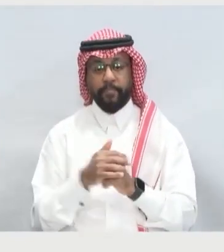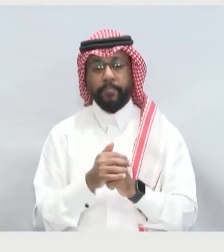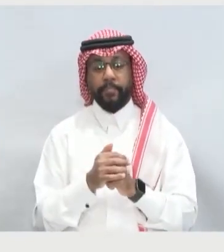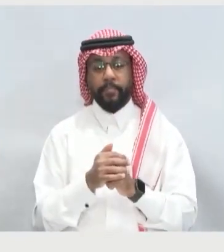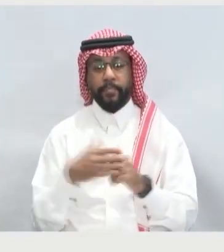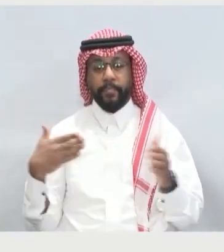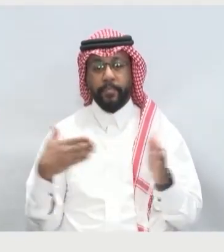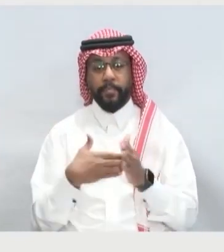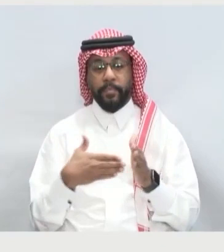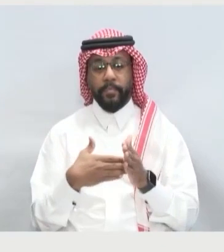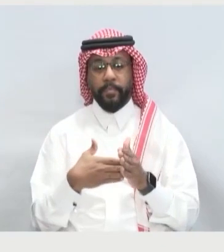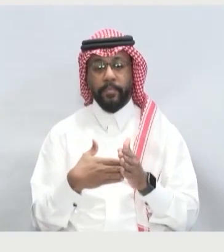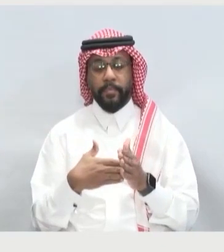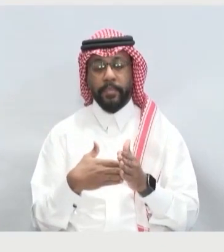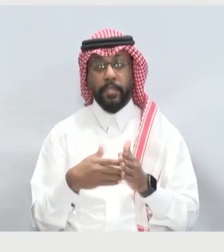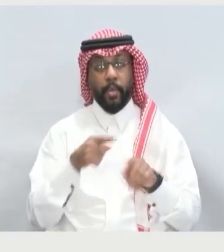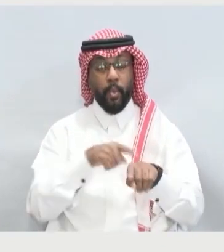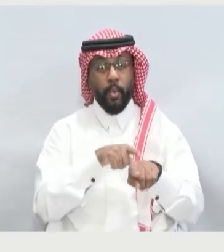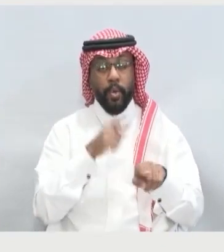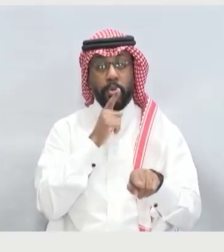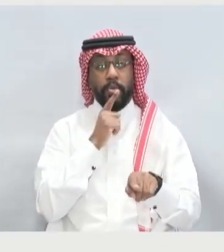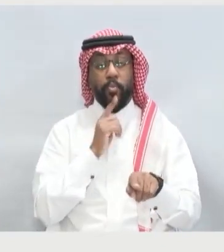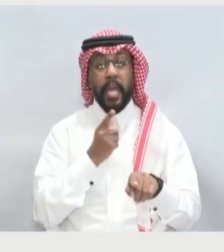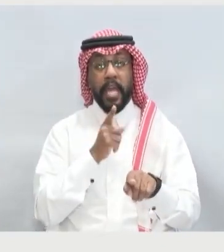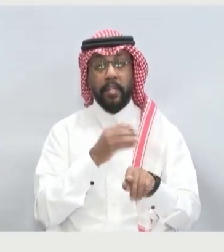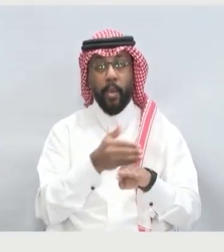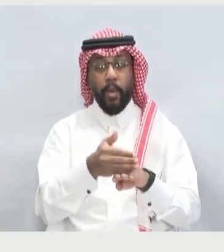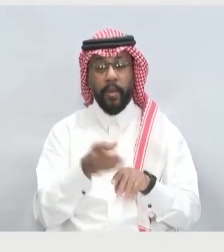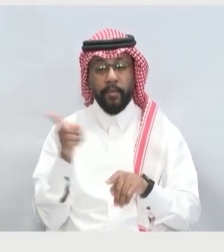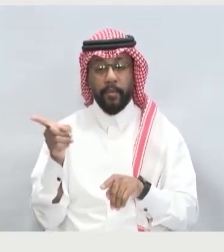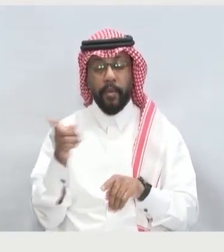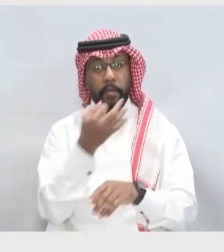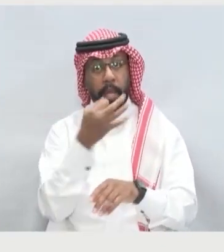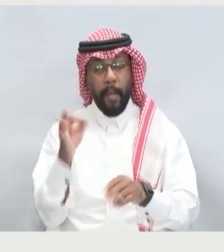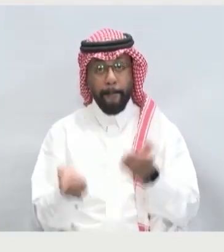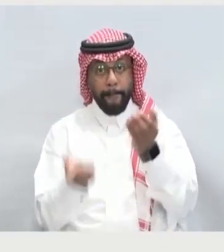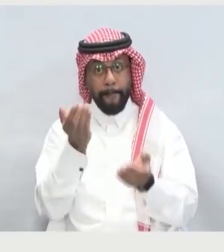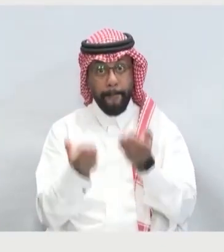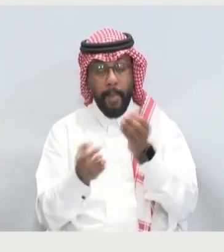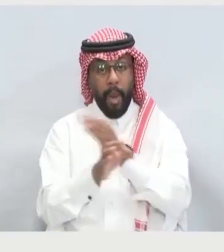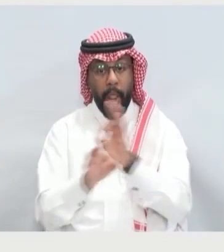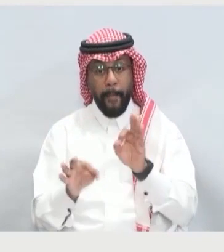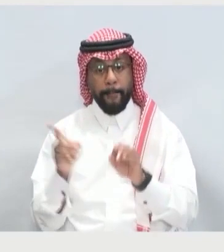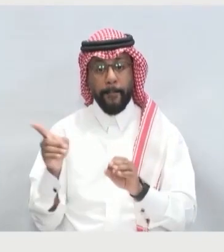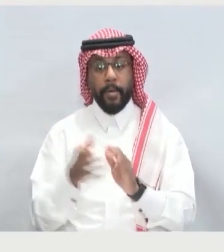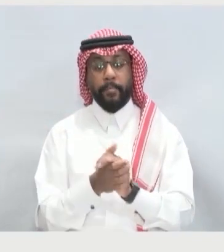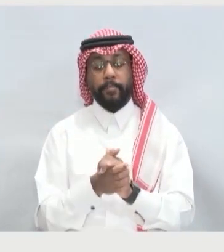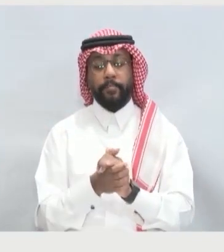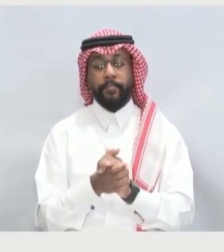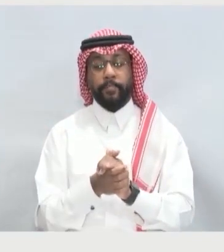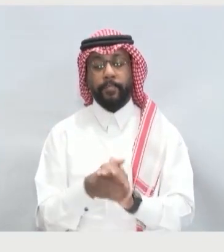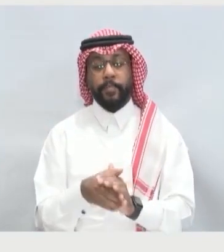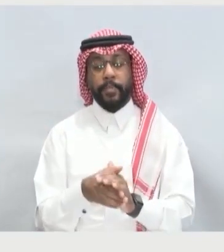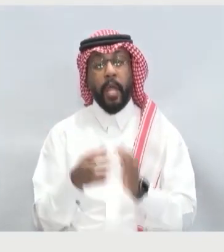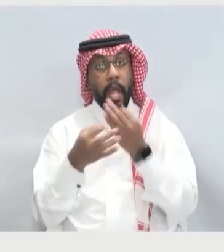واخيرا سيكون لدينا اصول طويله الاجل بهذا تكتمل الاصول وهذا ما يسمى